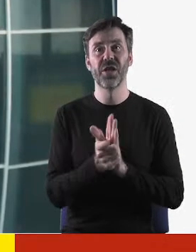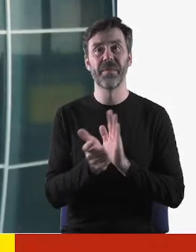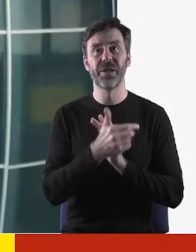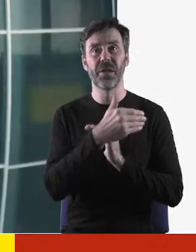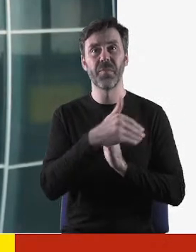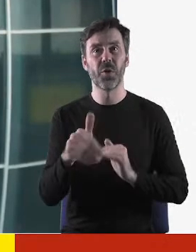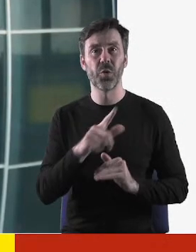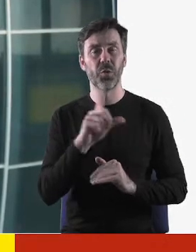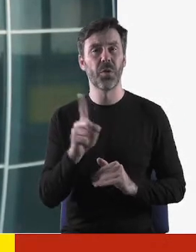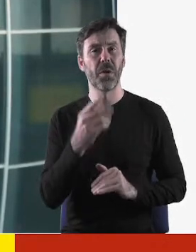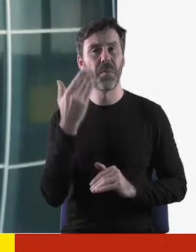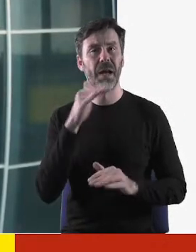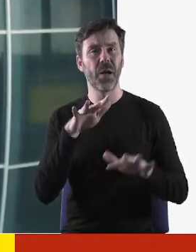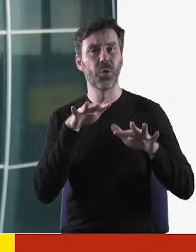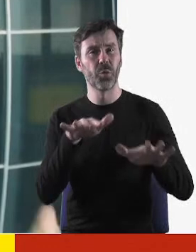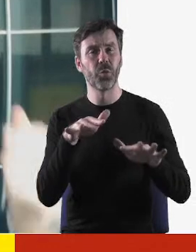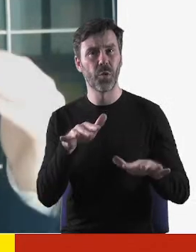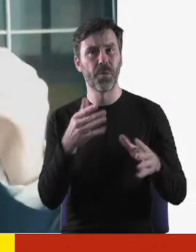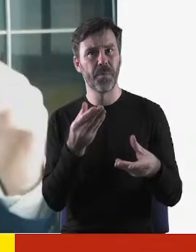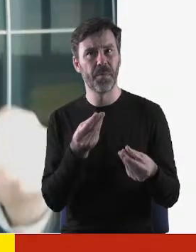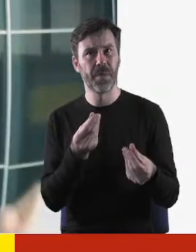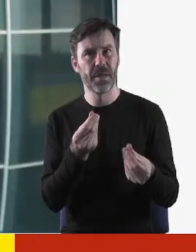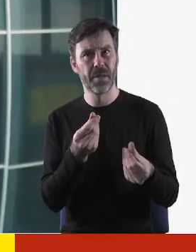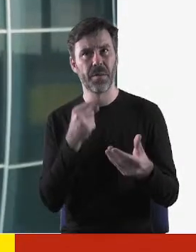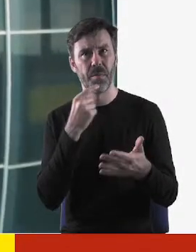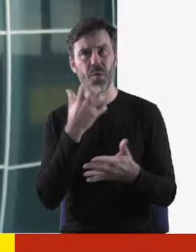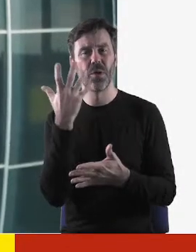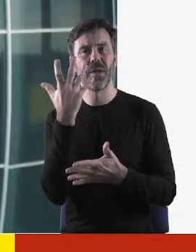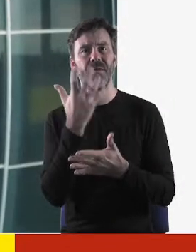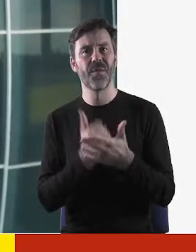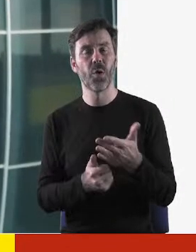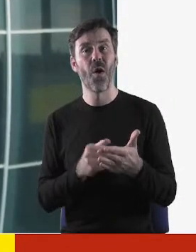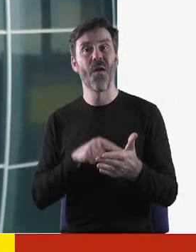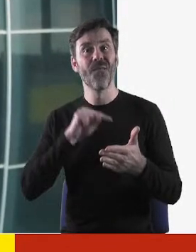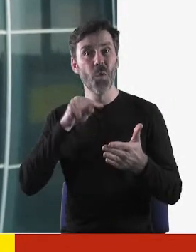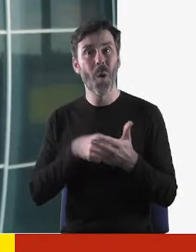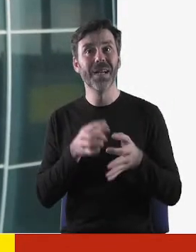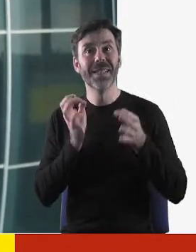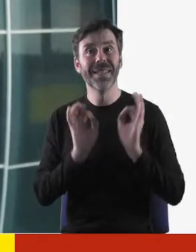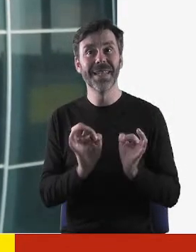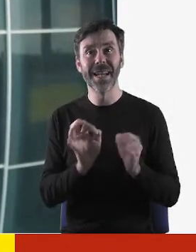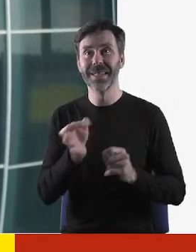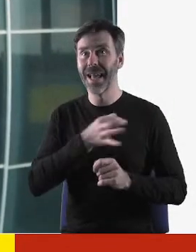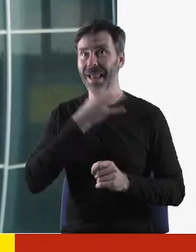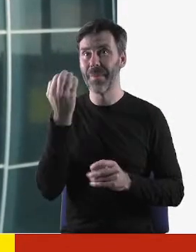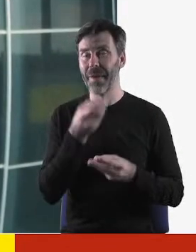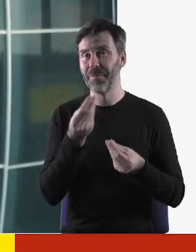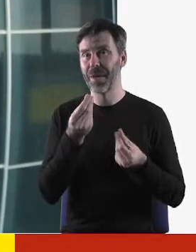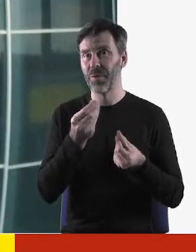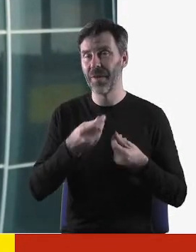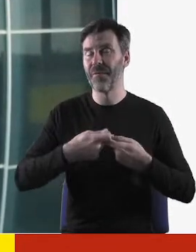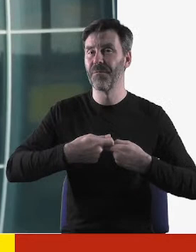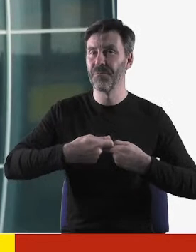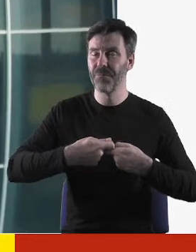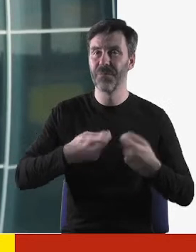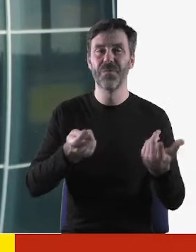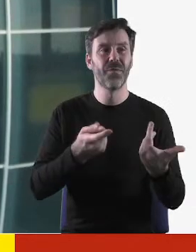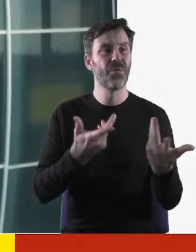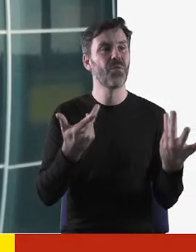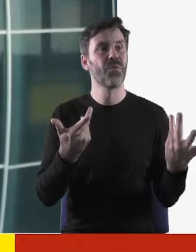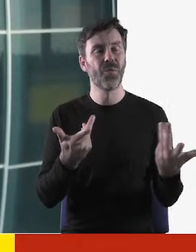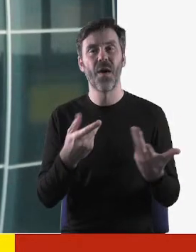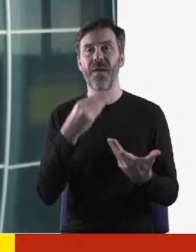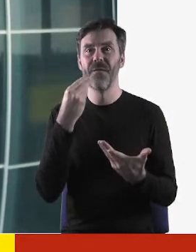kwota. Mogła być wykorzystana właśnie na górce teraz, bo teraz ewidentnie wartości nieruchomości są wyższe.